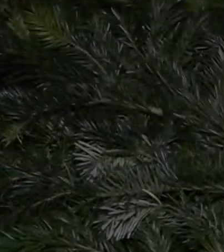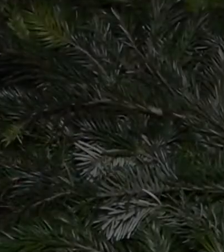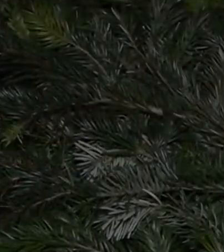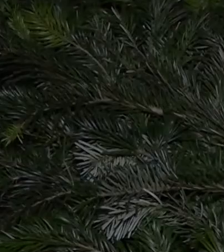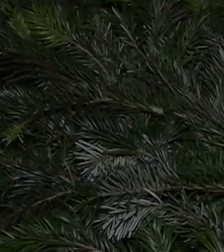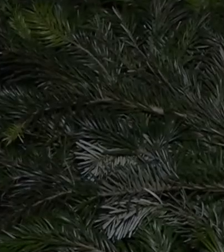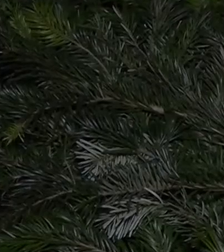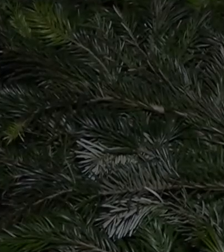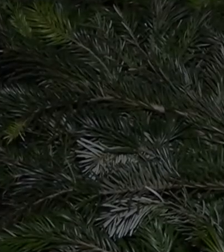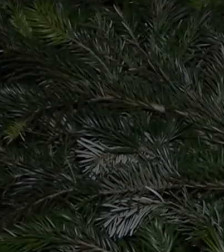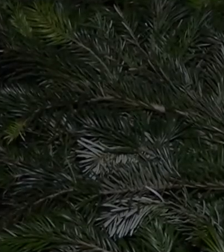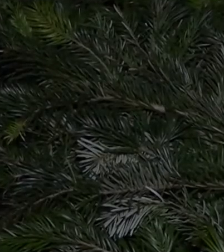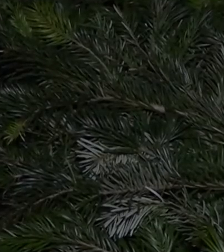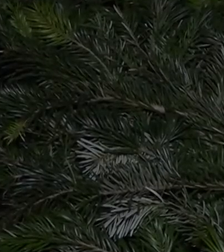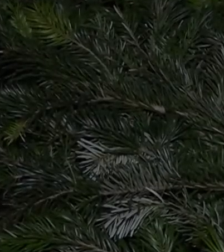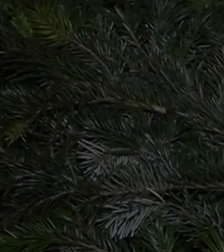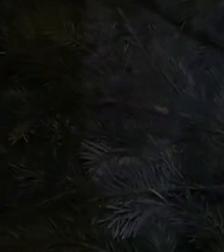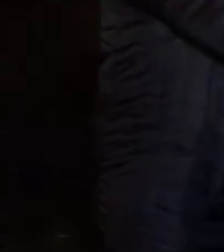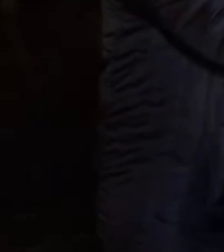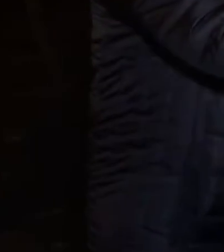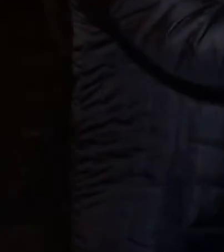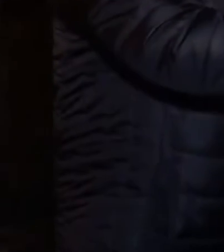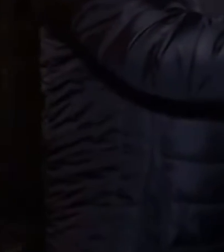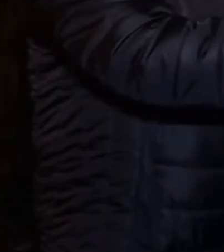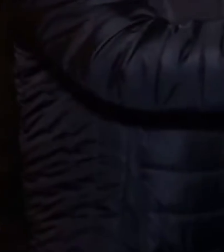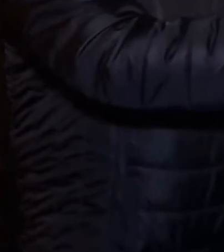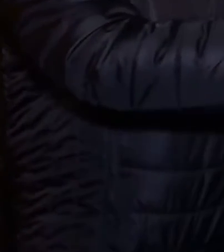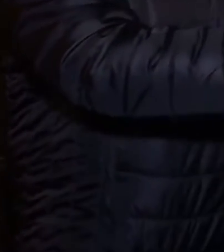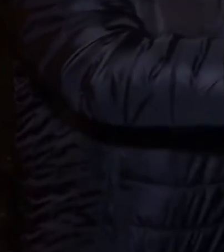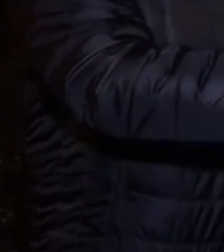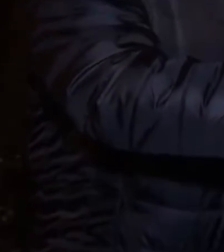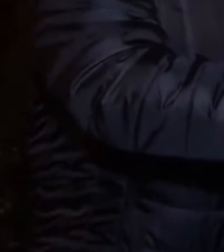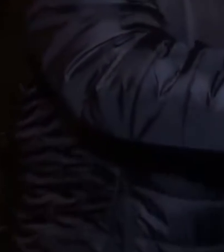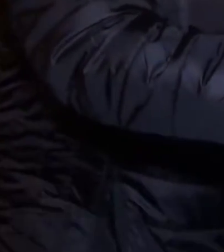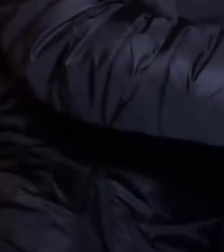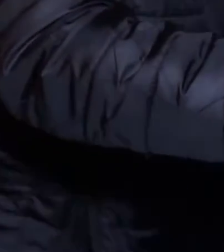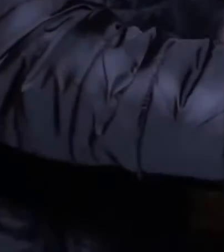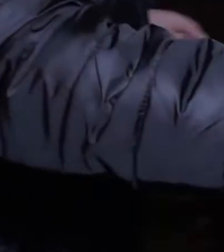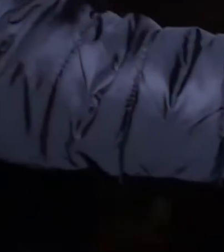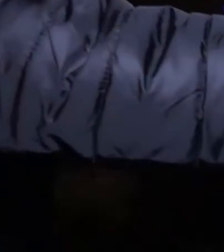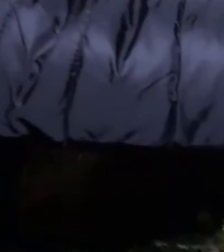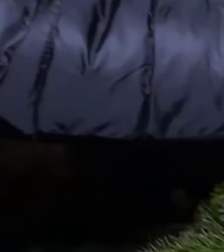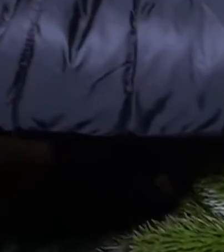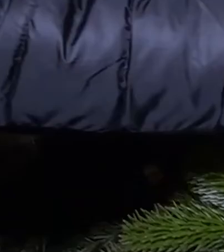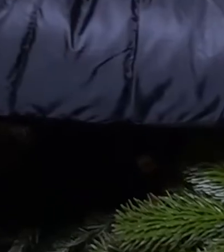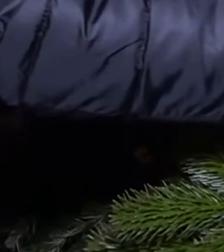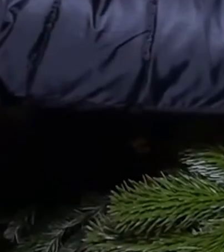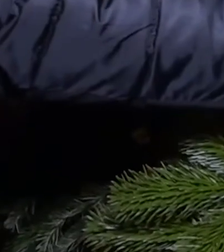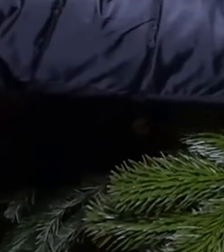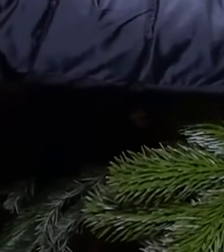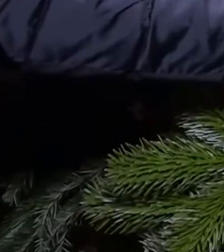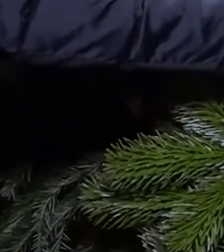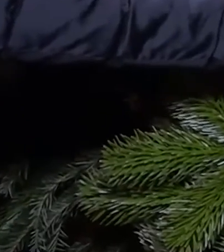fényeddel, adventi csendben téged várunk.